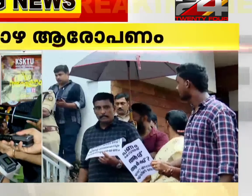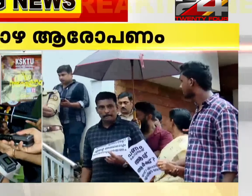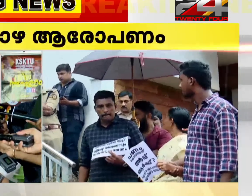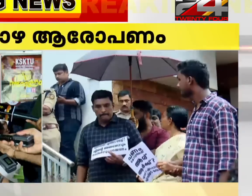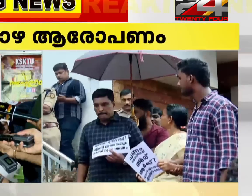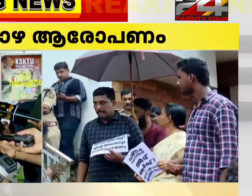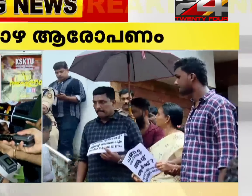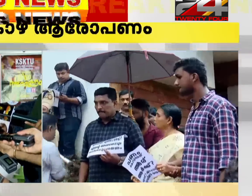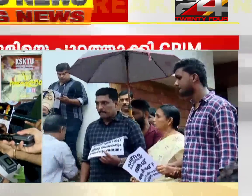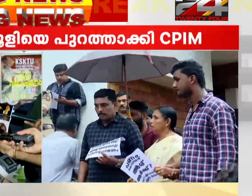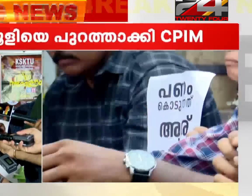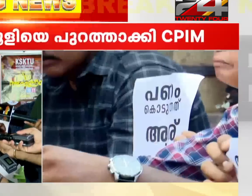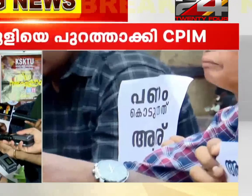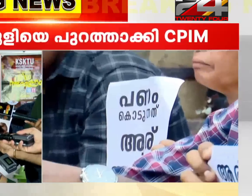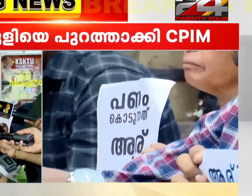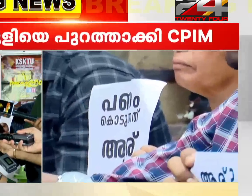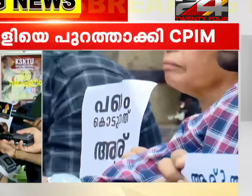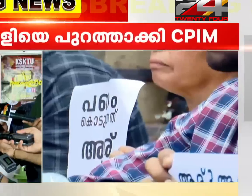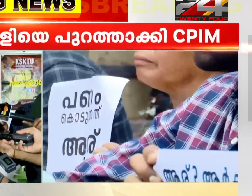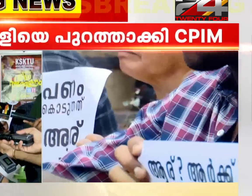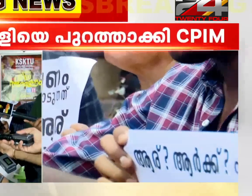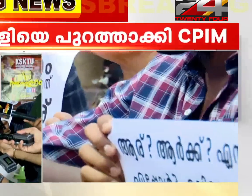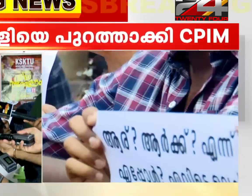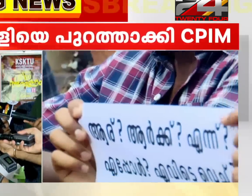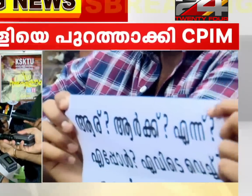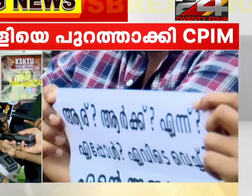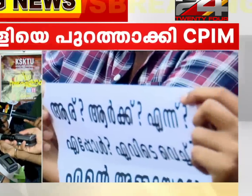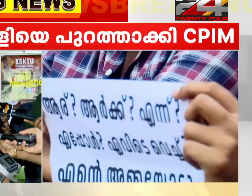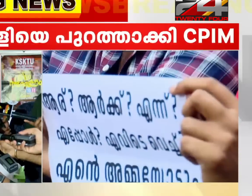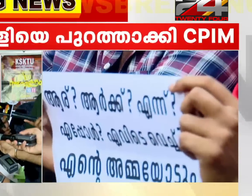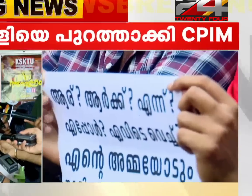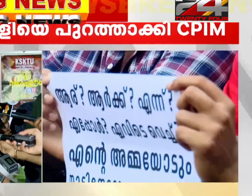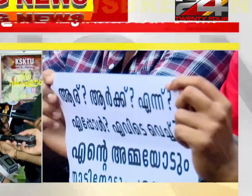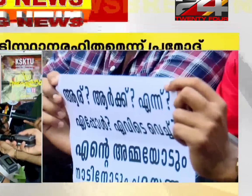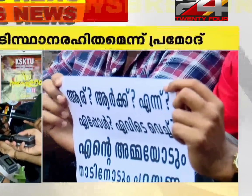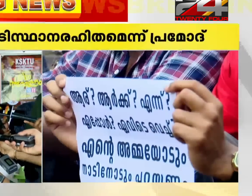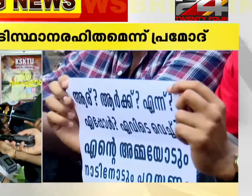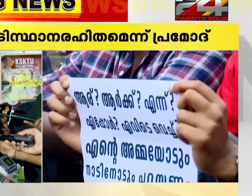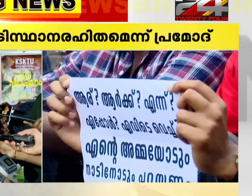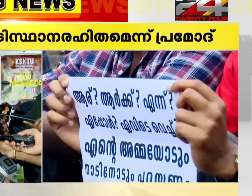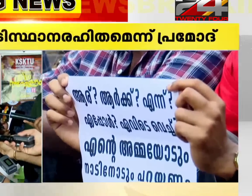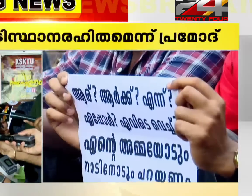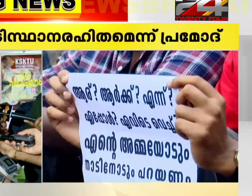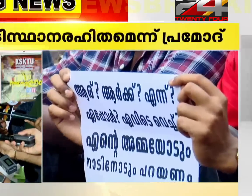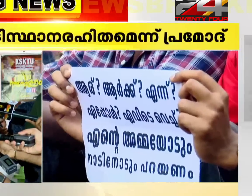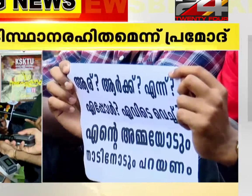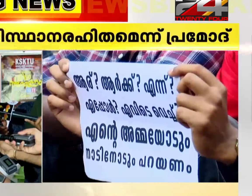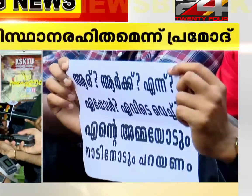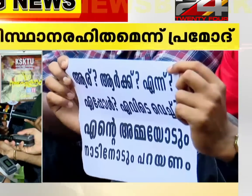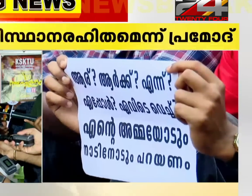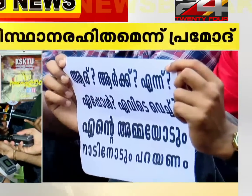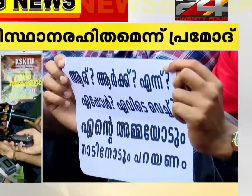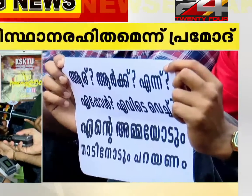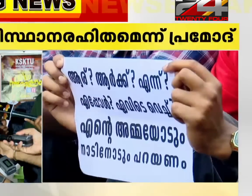കമ്മിറ്റി അംഗമായ സഖാവ് KV പ്രമോദിൻ്റെ ഭാഗത്തു നിന്നുണ്ടായിട്ടുണ്ട്. അത് ഞങ്ങൾ പരിശോധിച്ചിട്ടുണ്ട്. അത് ഞങ്ങളുടെ